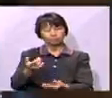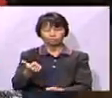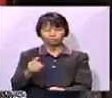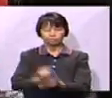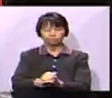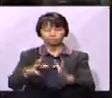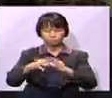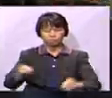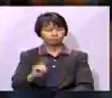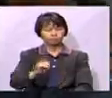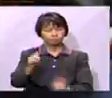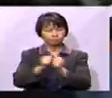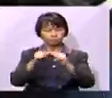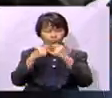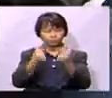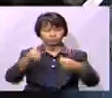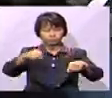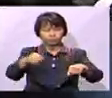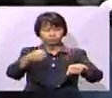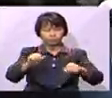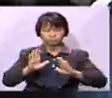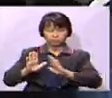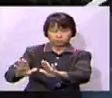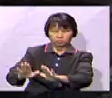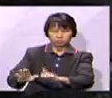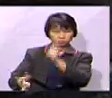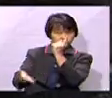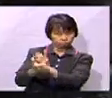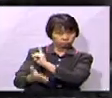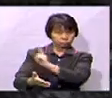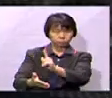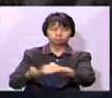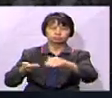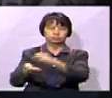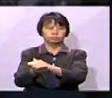jangan settle, khusus untuk golongan bermotosikal supaya menolak dan memerangi jenayah rasuah.